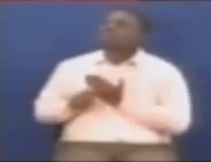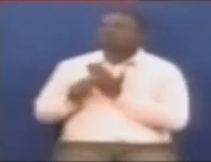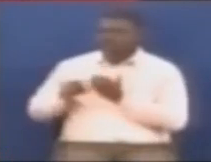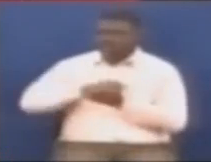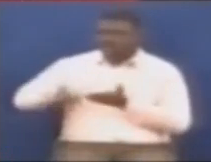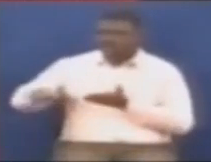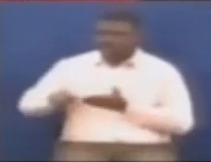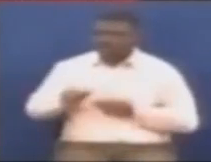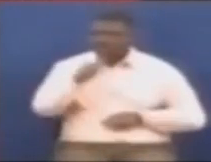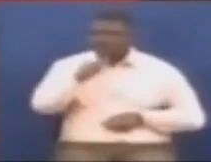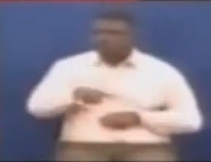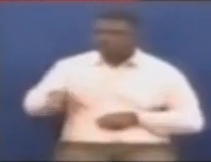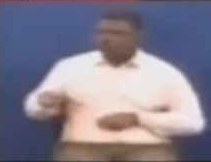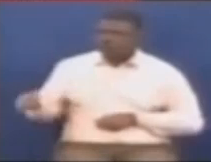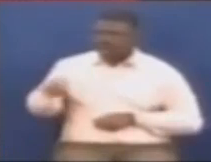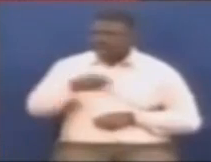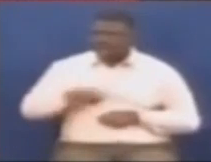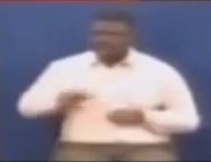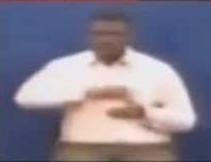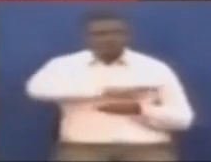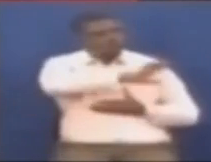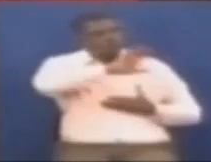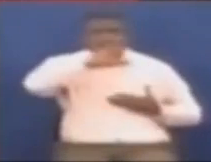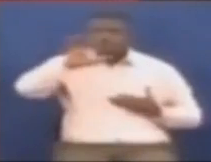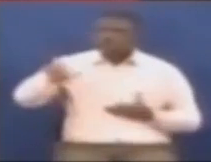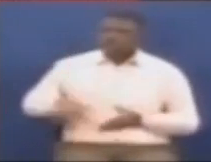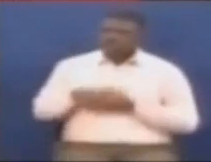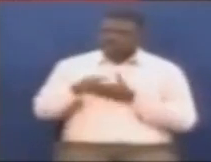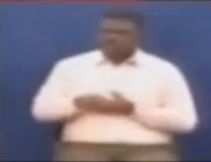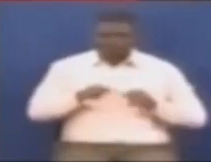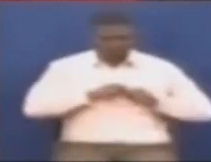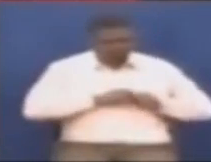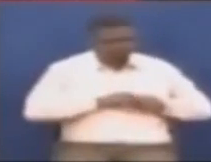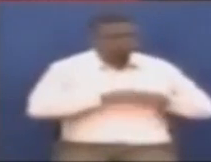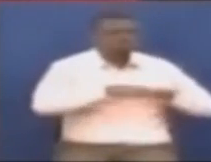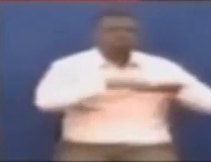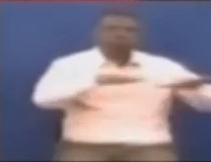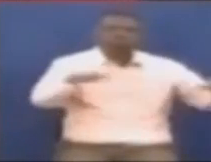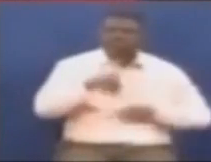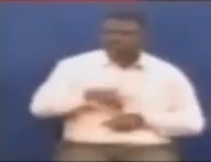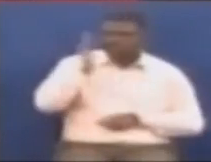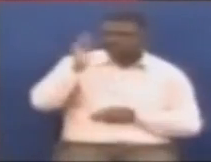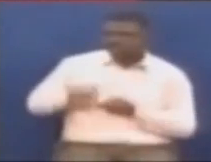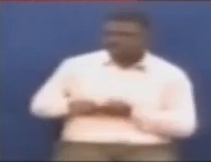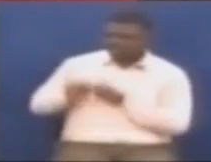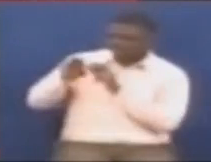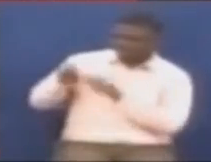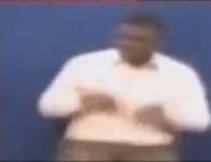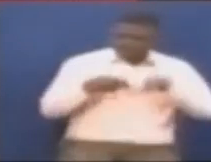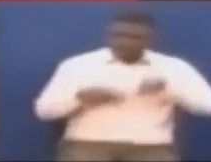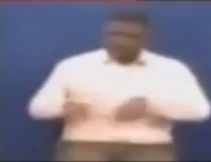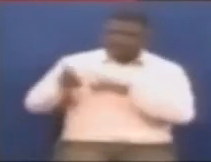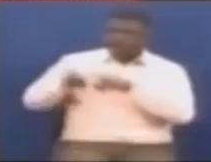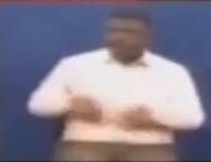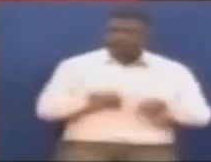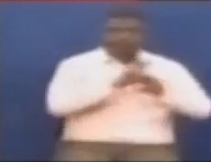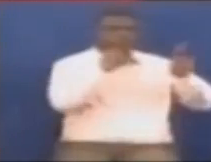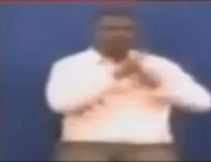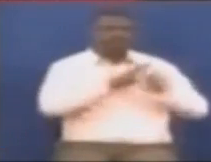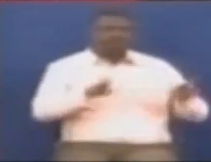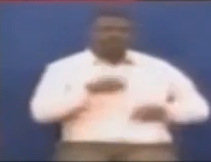kupitia maboresho haya mapya. Asante. Asante sana Mheshimiwa Kubenea,